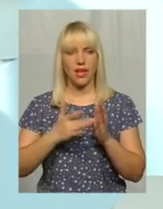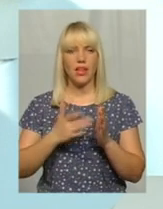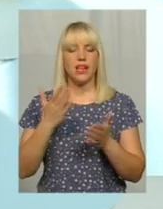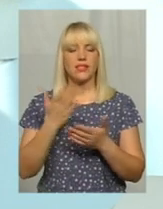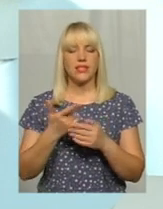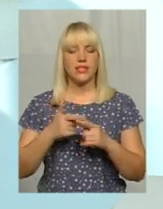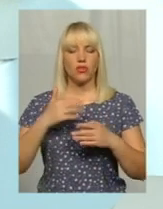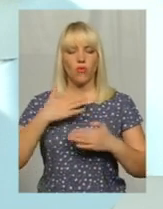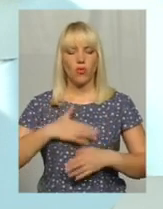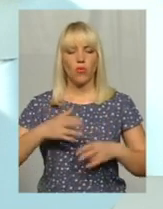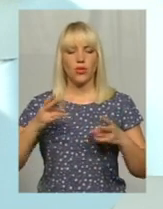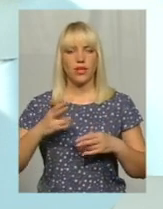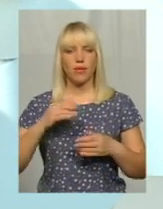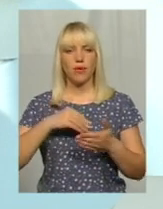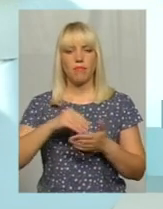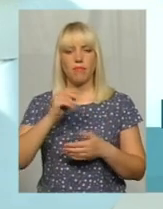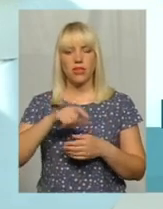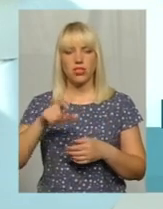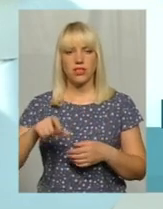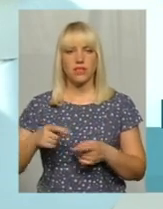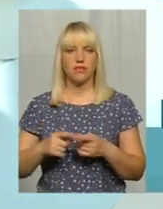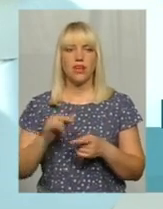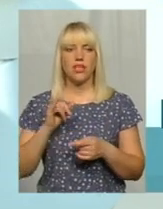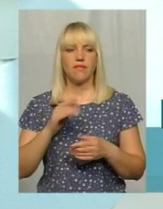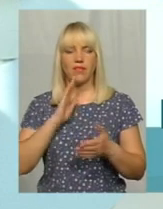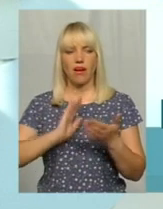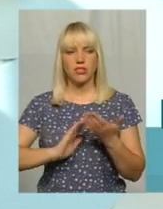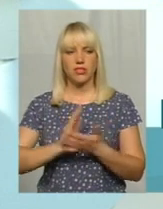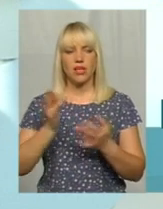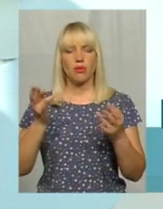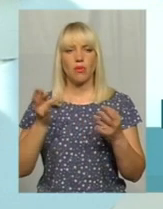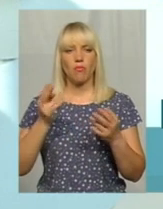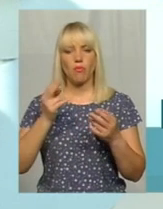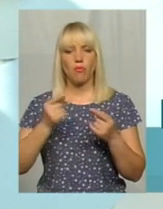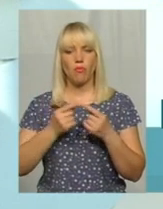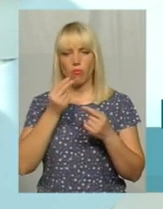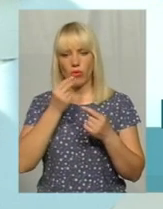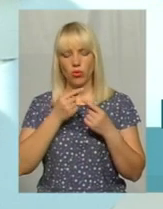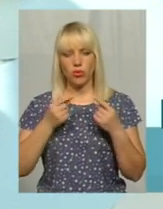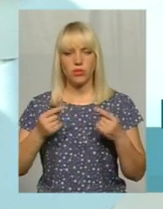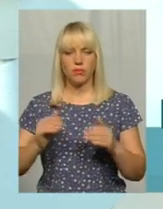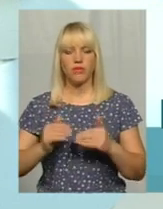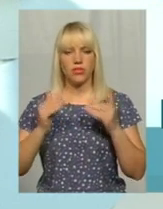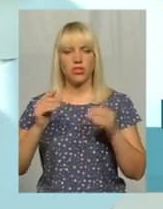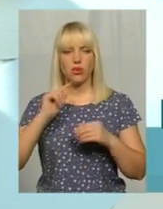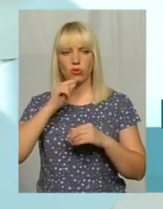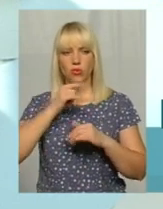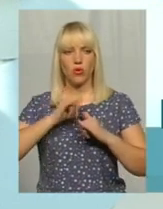потреб мешканців міста в якісній продукції, крім цього, підвищення економічного розвитку